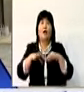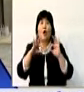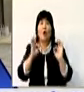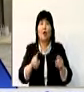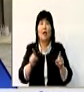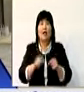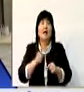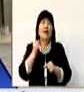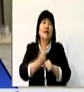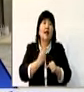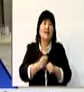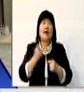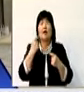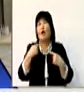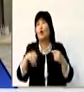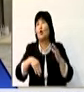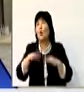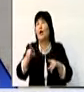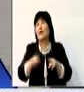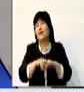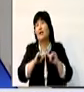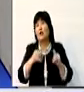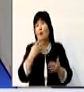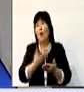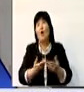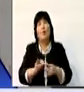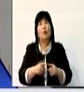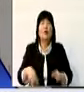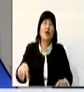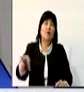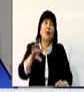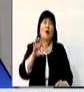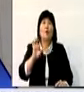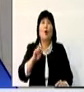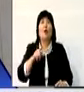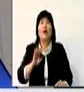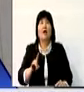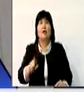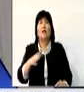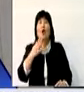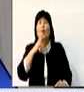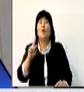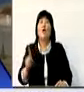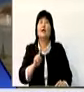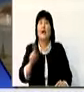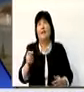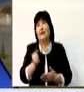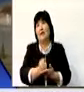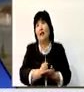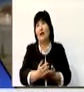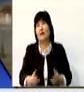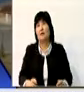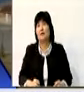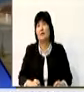әсіресе зергерлік кәсіптің жоғары деңгейде дамығанын көрсетеді. Мұның барлығы Бұлғар өркениетінің мұражайында сақталған.